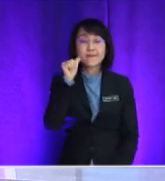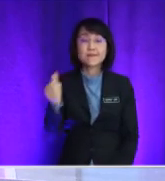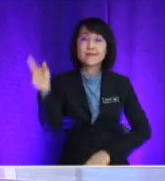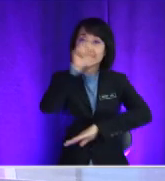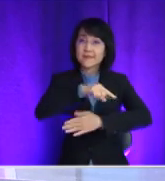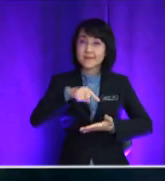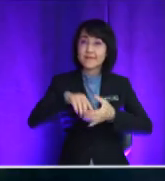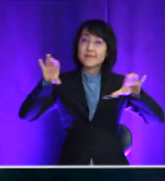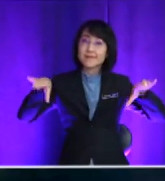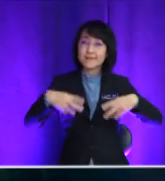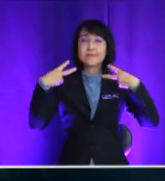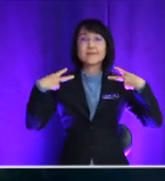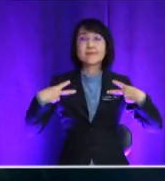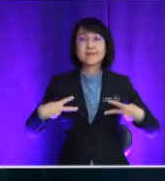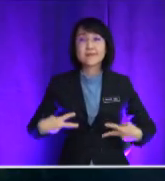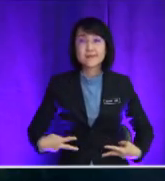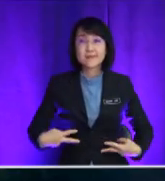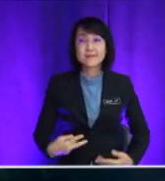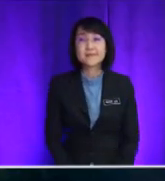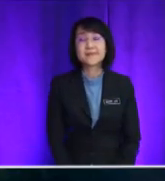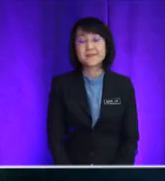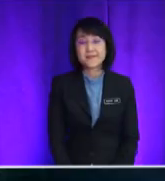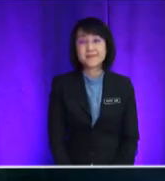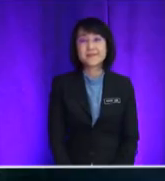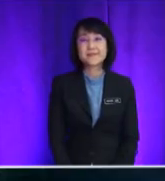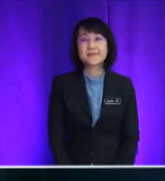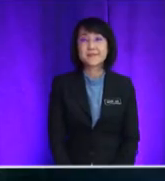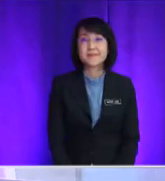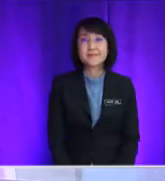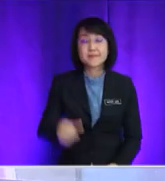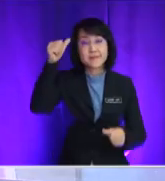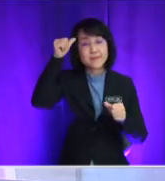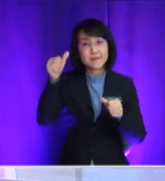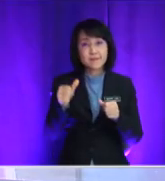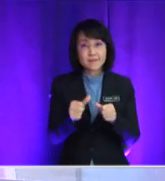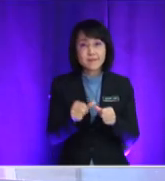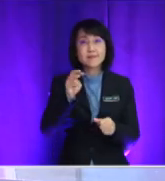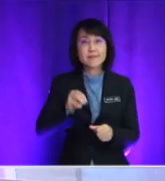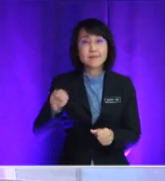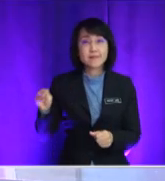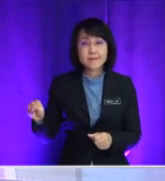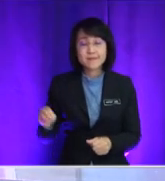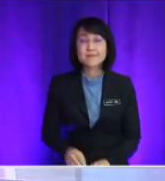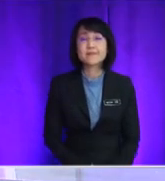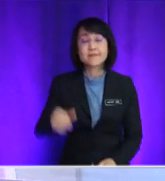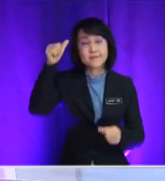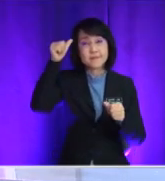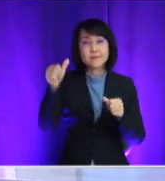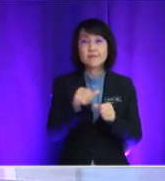penghasilan rompi tetapi sebelum itu kepada semua murid-murid yang sedang menonton di rumah sekarang ingat